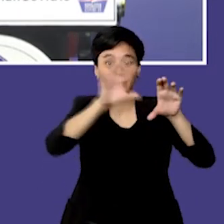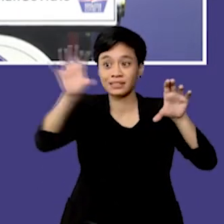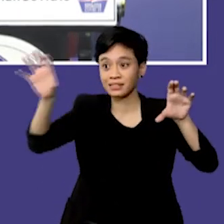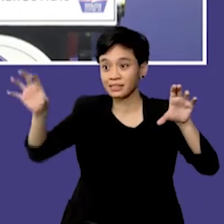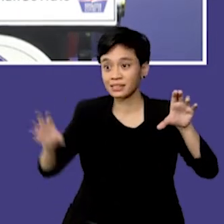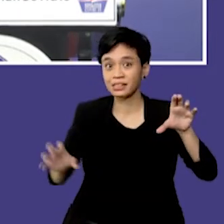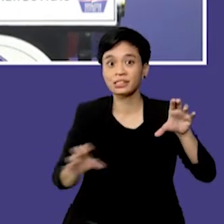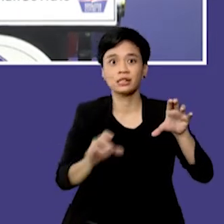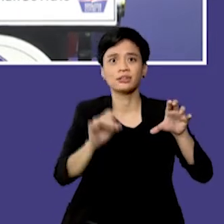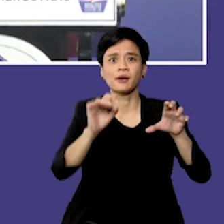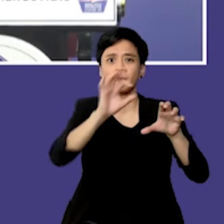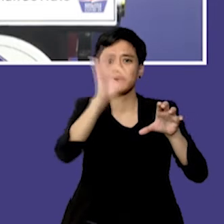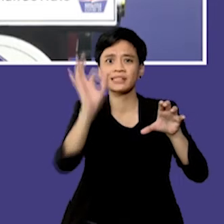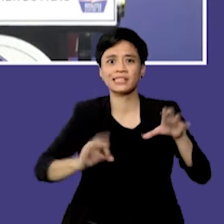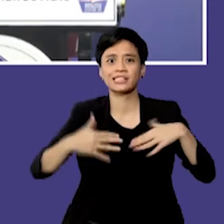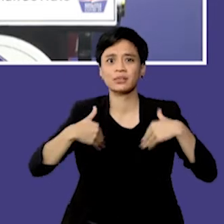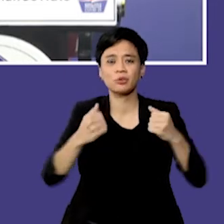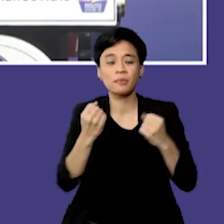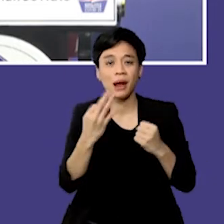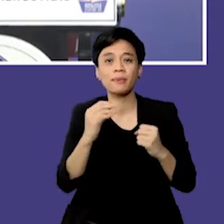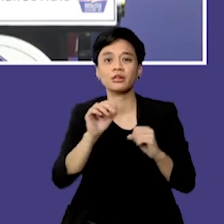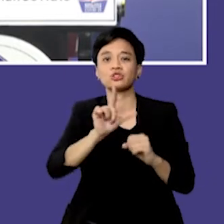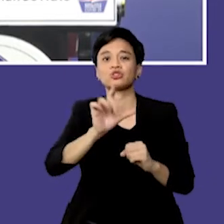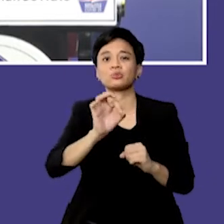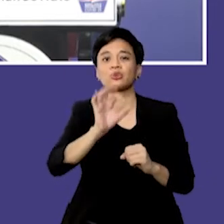persentase sembuh di atas 70%.